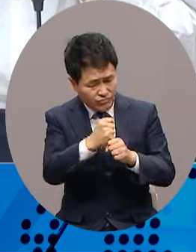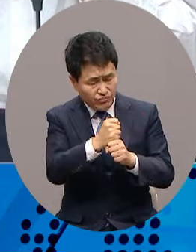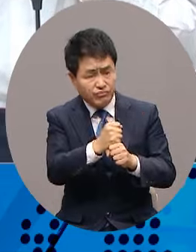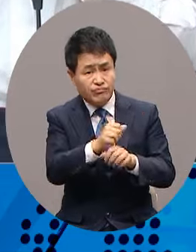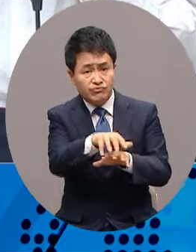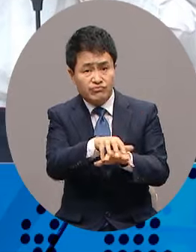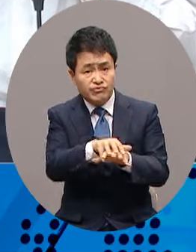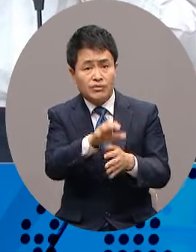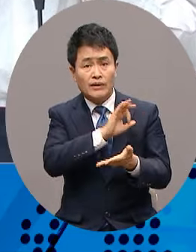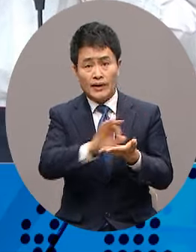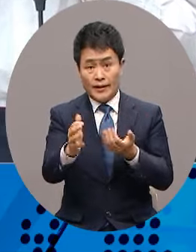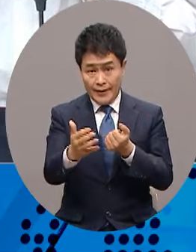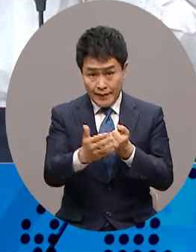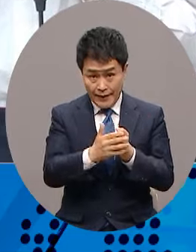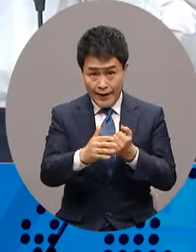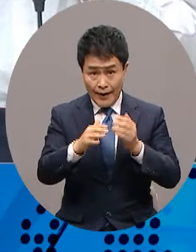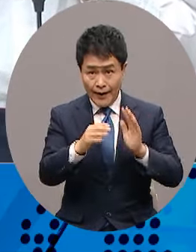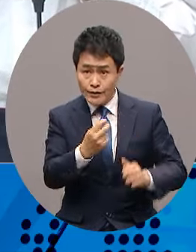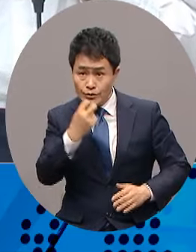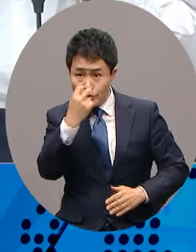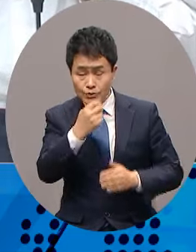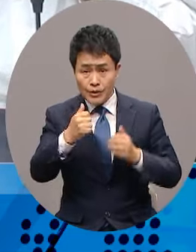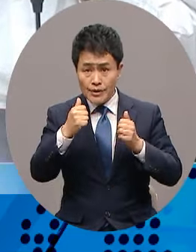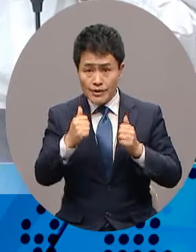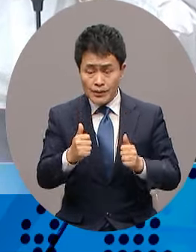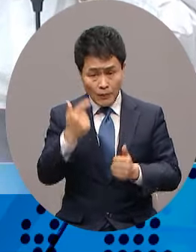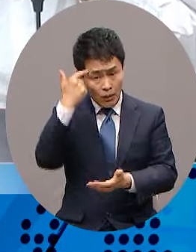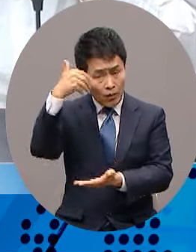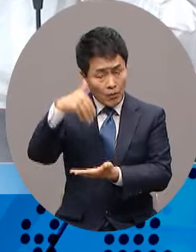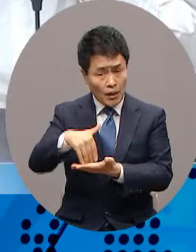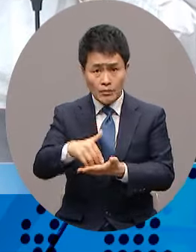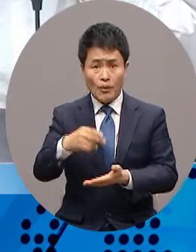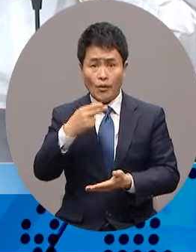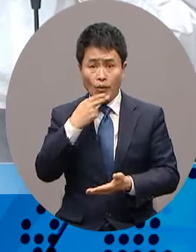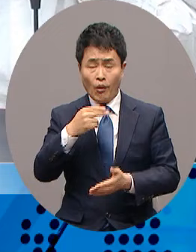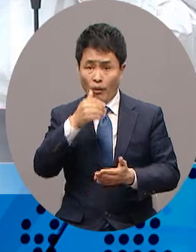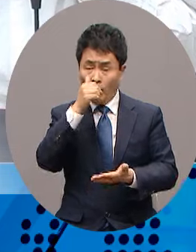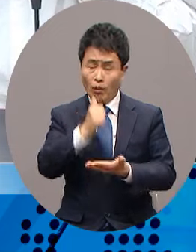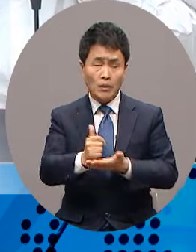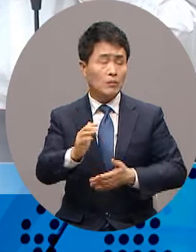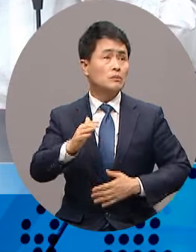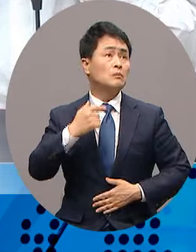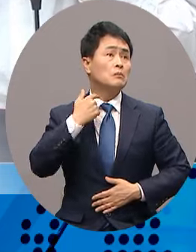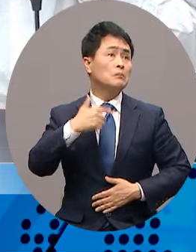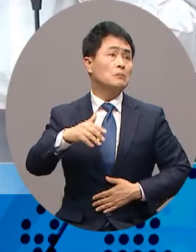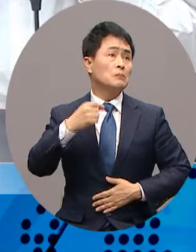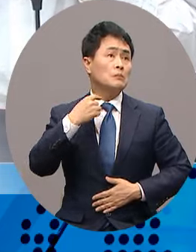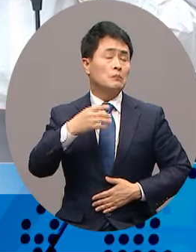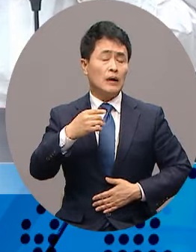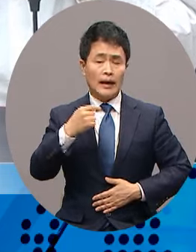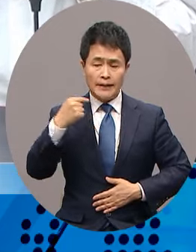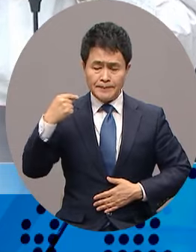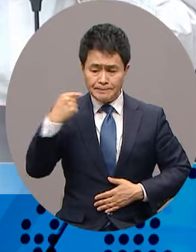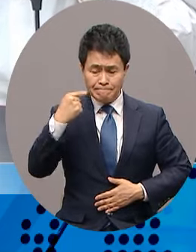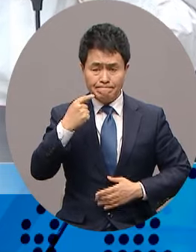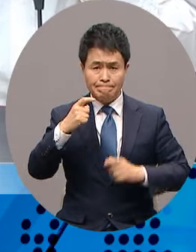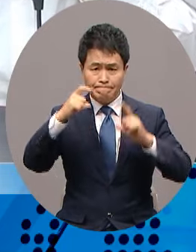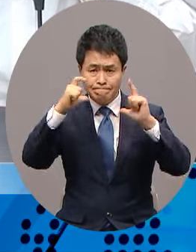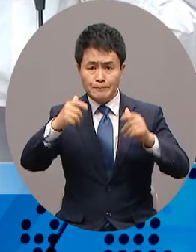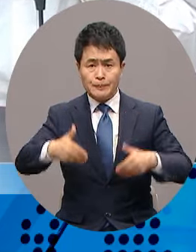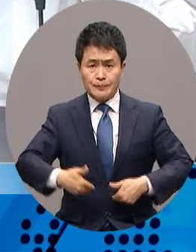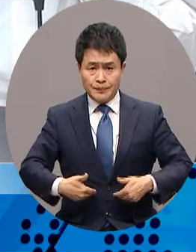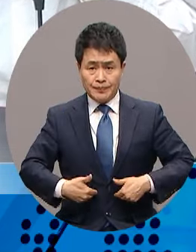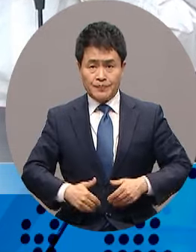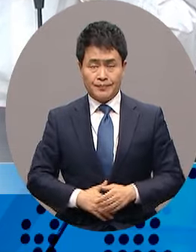형성했다면 그럼에도 수사부터 재판까지 반성하지 않고 혐의를 부인하고 있어 엄중 처벌이 불가피하다고